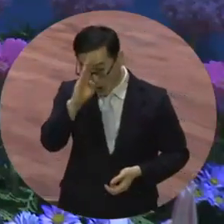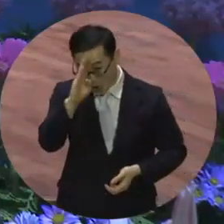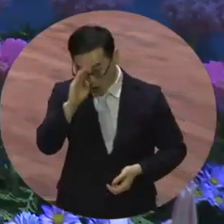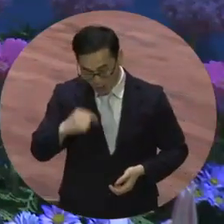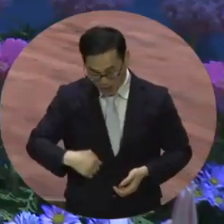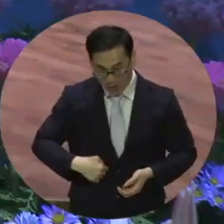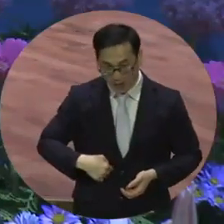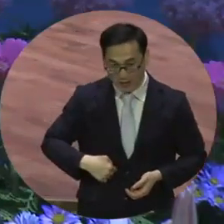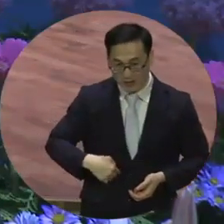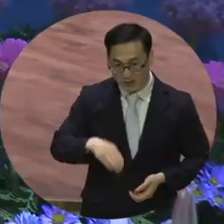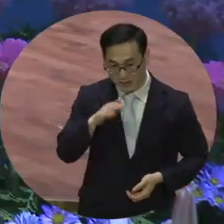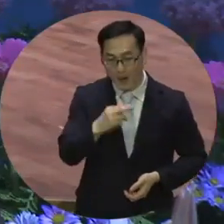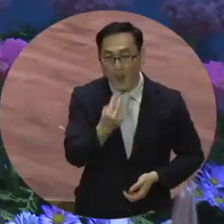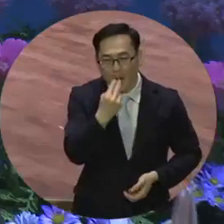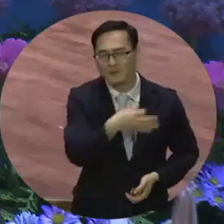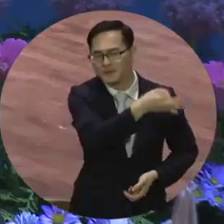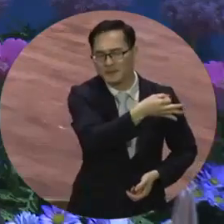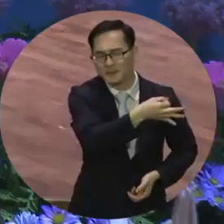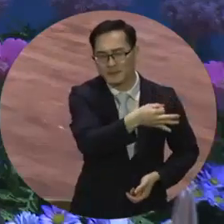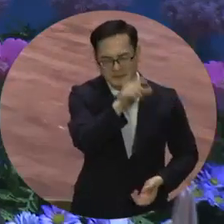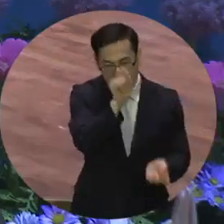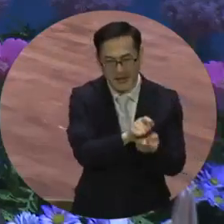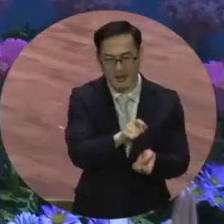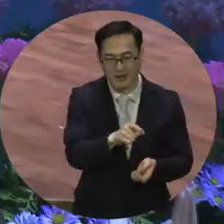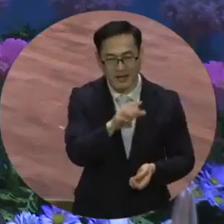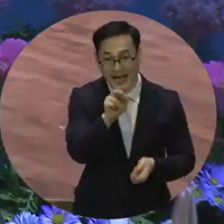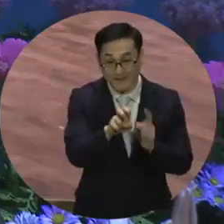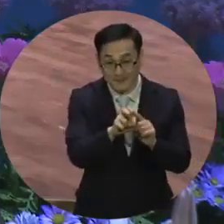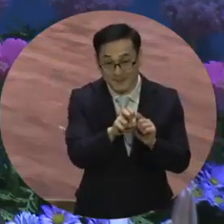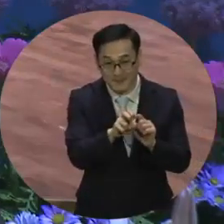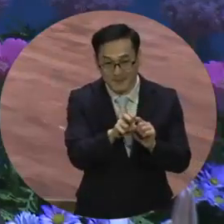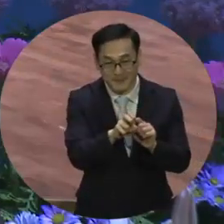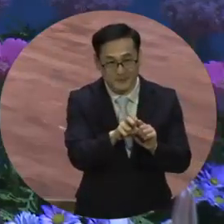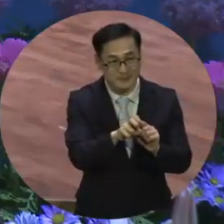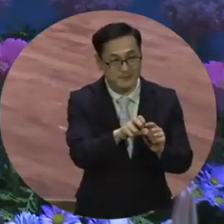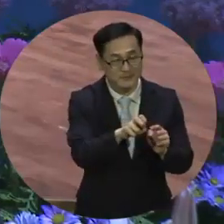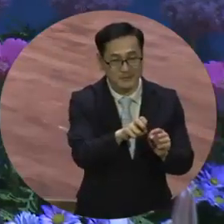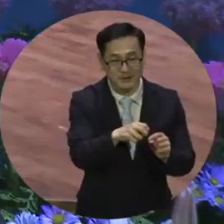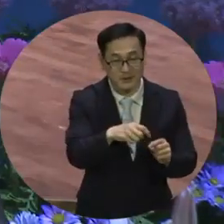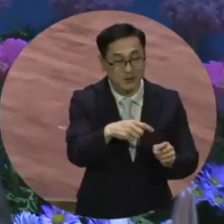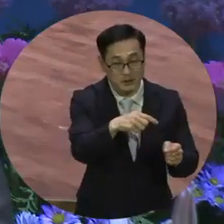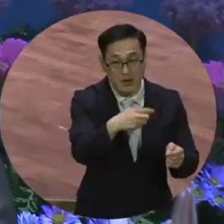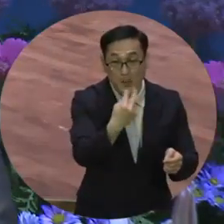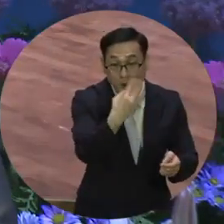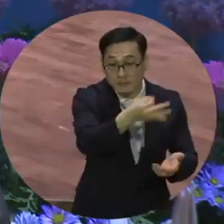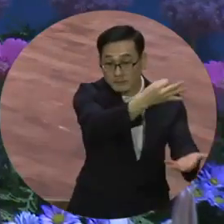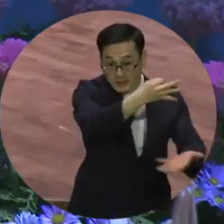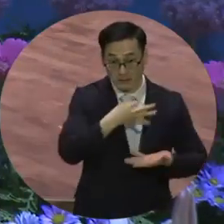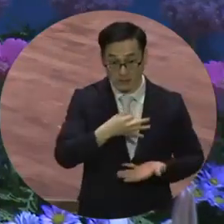하고, 암 보험받아가, 드리고, 천국 간 권사님도 계세요.